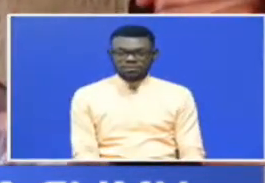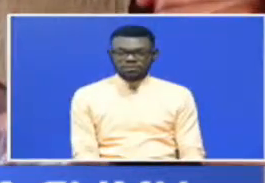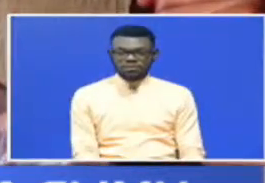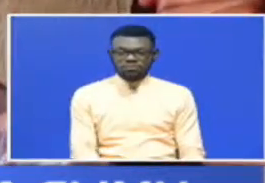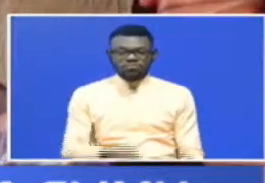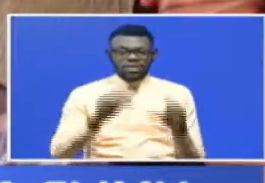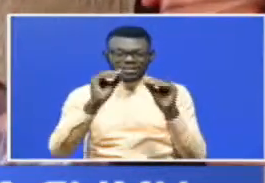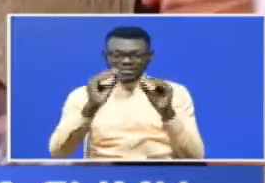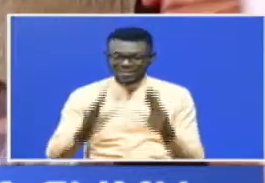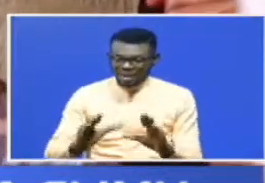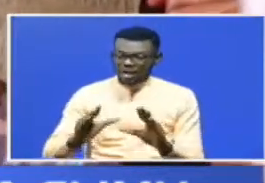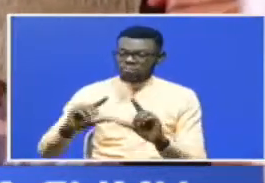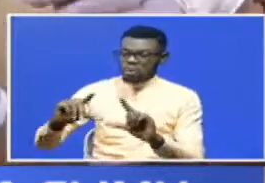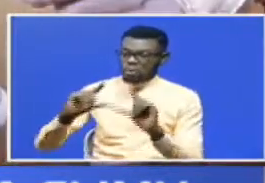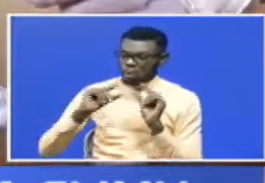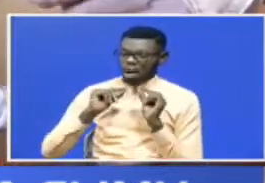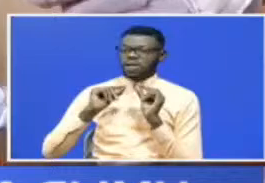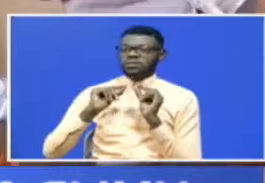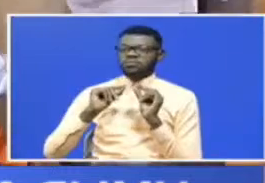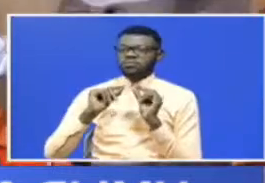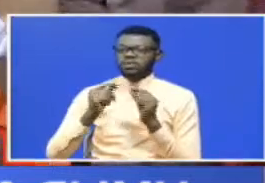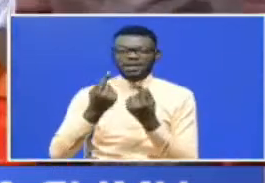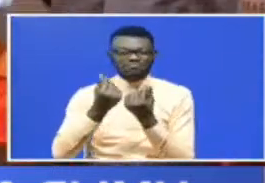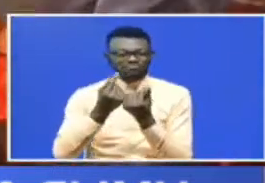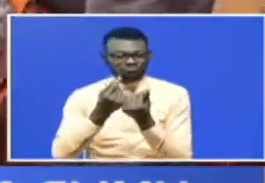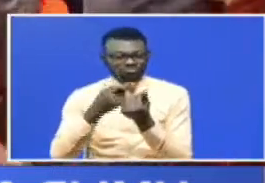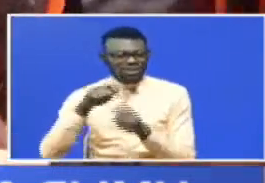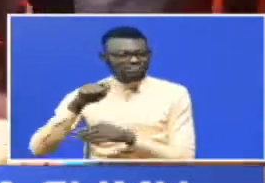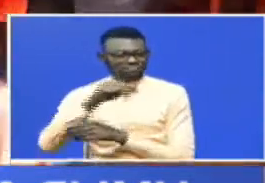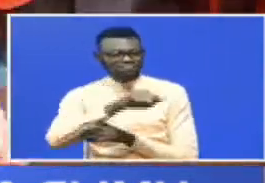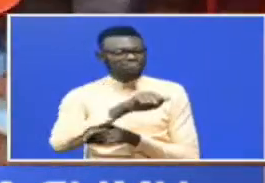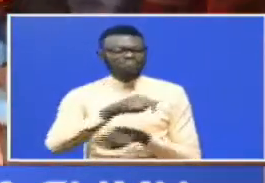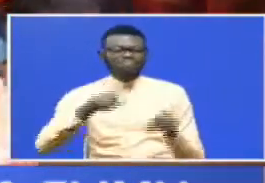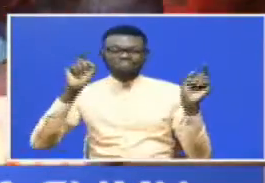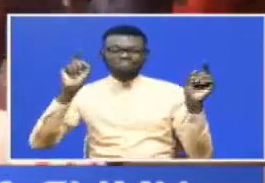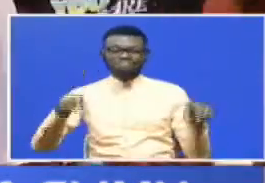mwalimu akaniambia kuna malipo ambao wanatakana wawe wanalipa